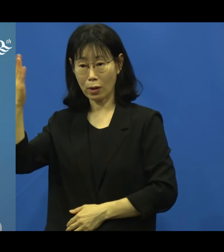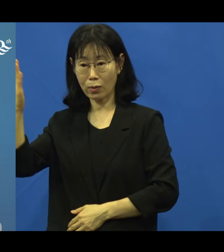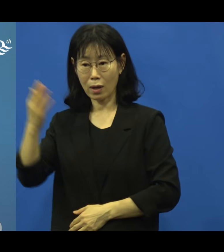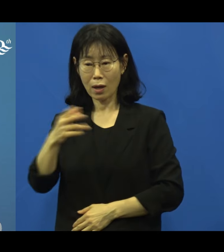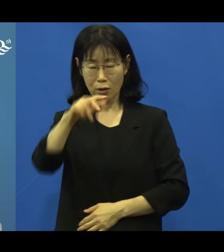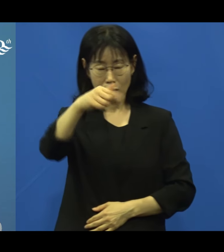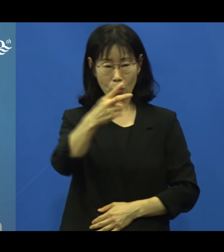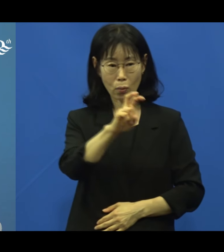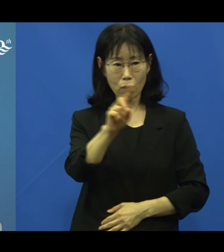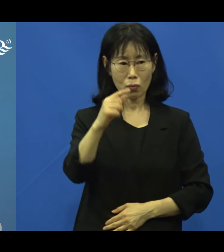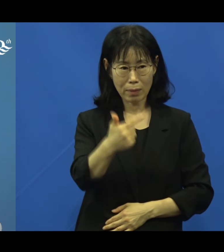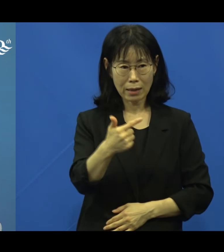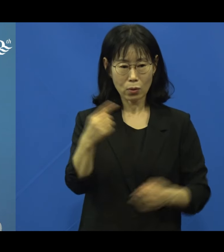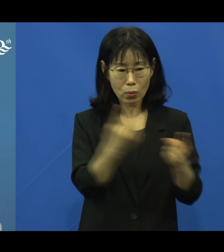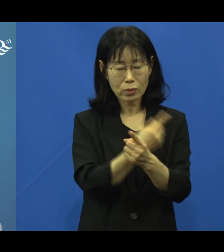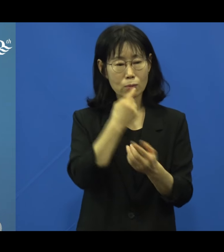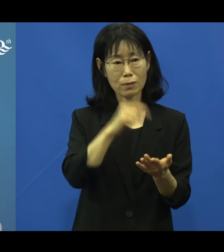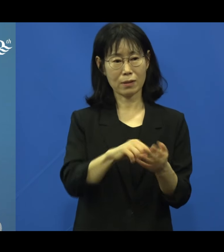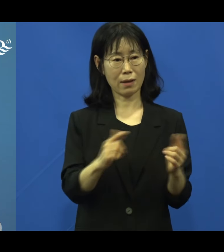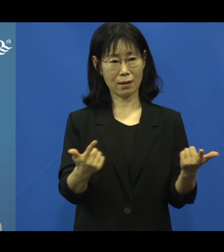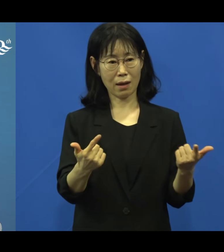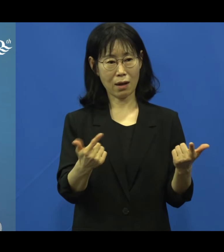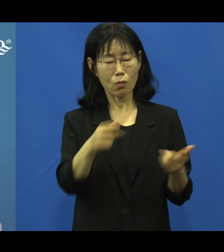그래서 어쩌면 이 엘리사는